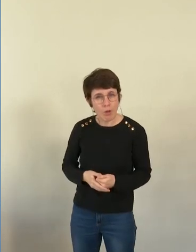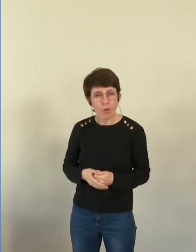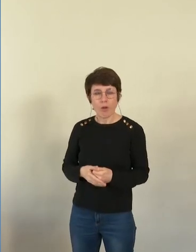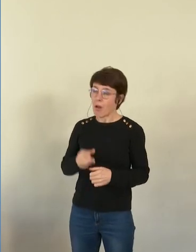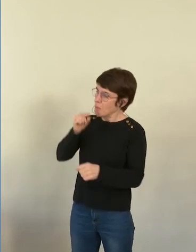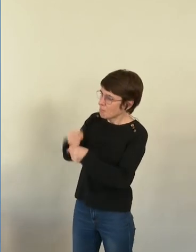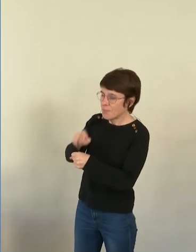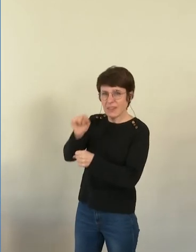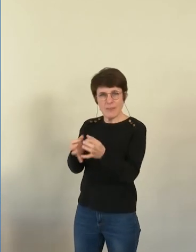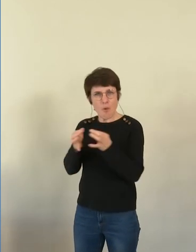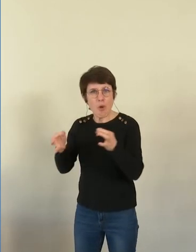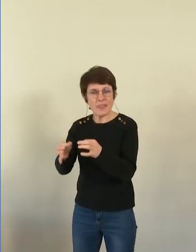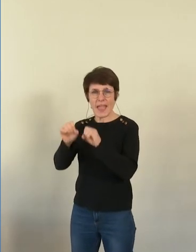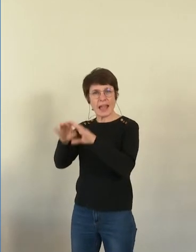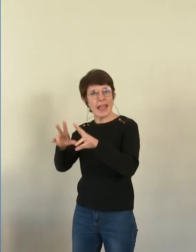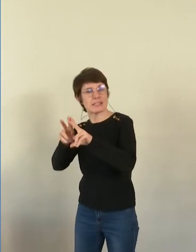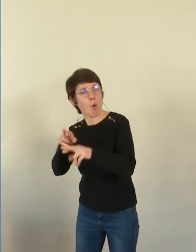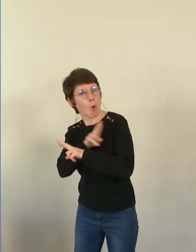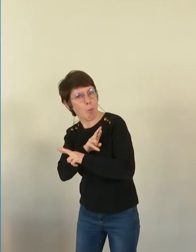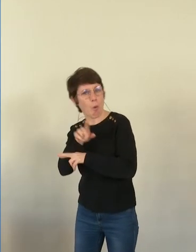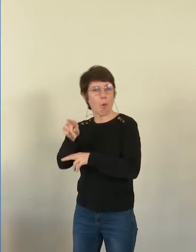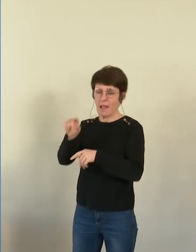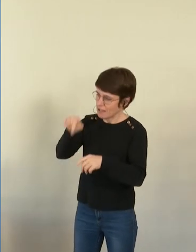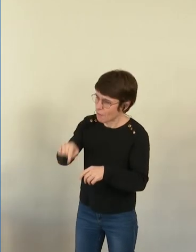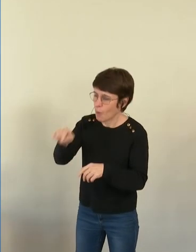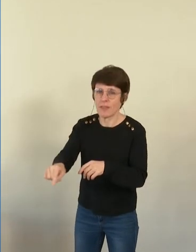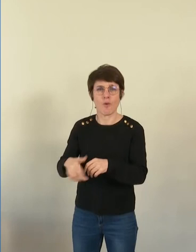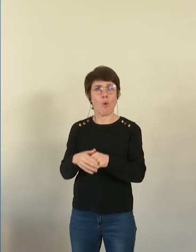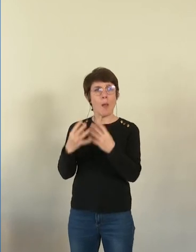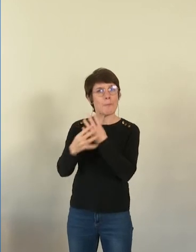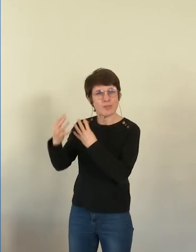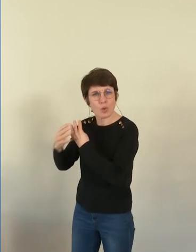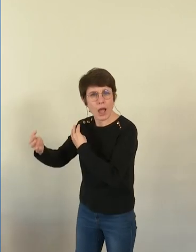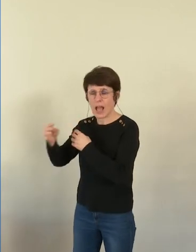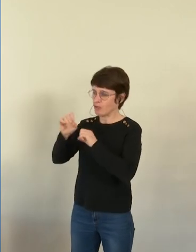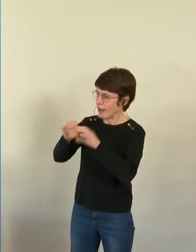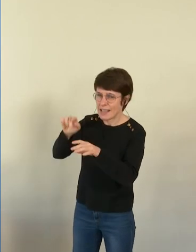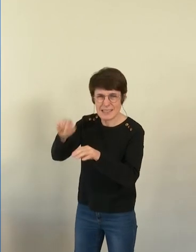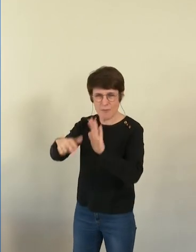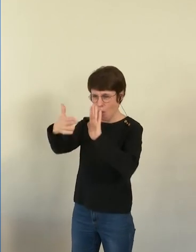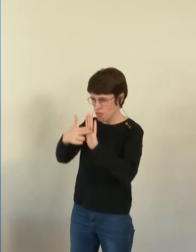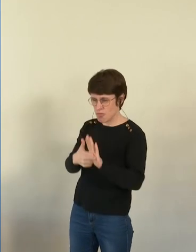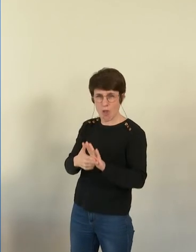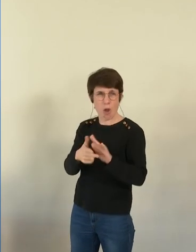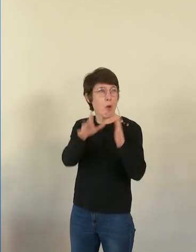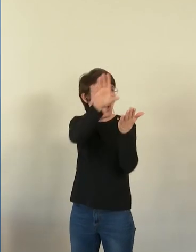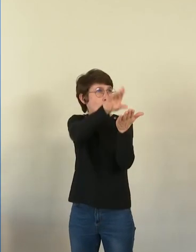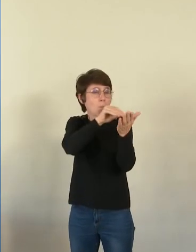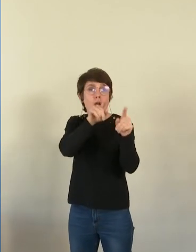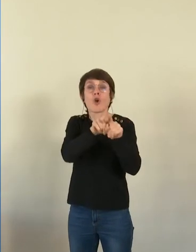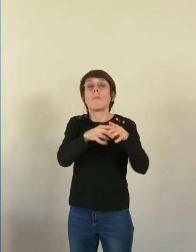jacher la réduction des des pâturages la création de normes qui était calqué sur les grands